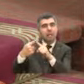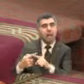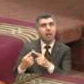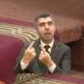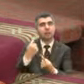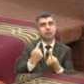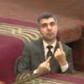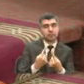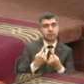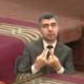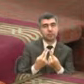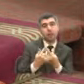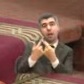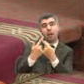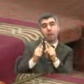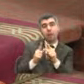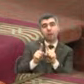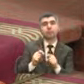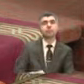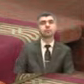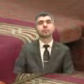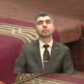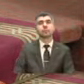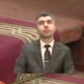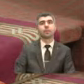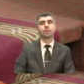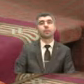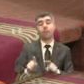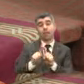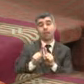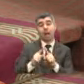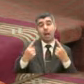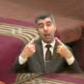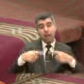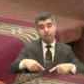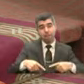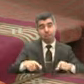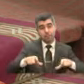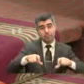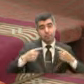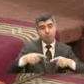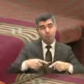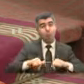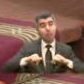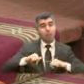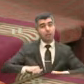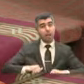كاين متدخلين في هذا المجال. بخصوص الملاعب اللي هما تابعين للوزاره،